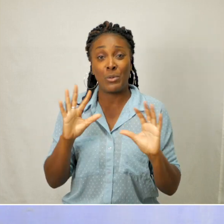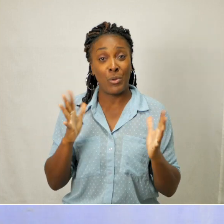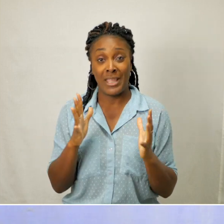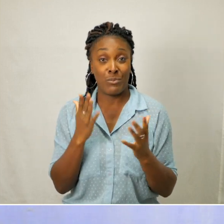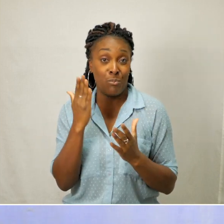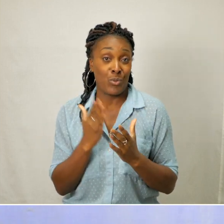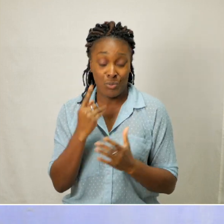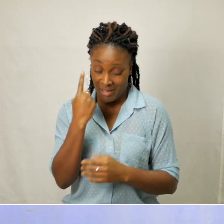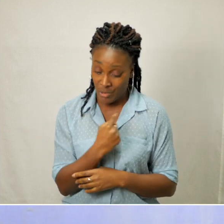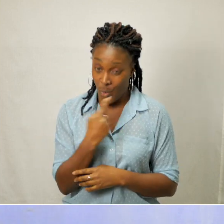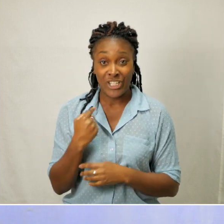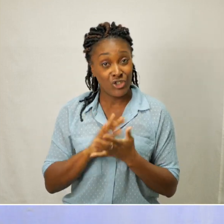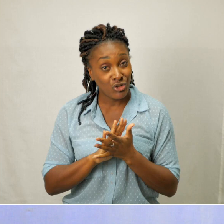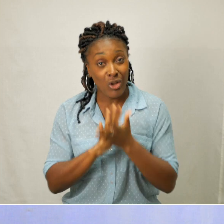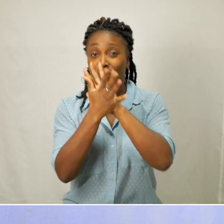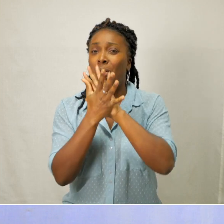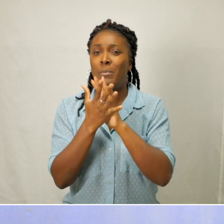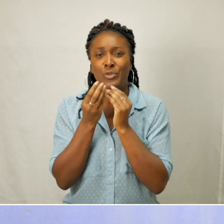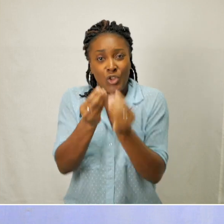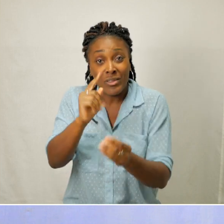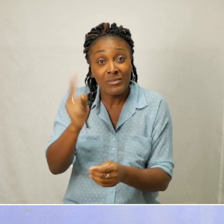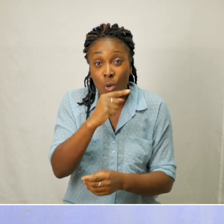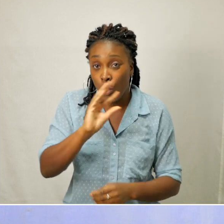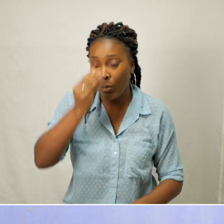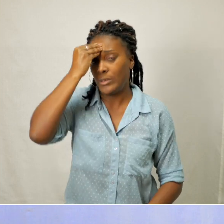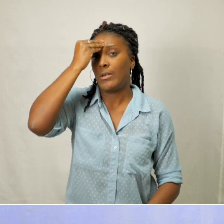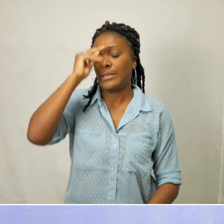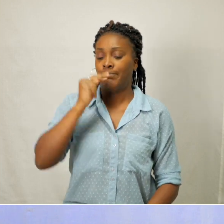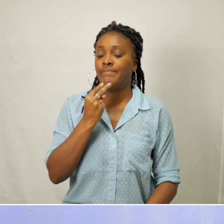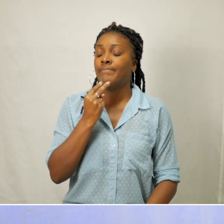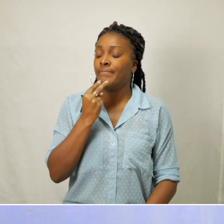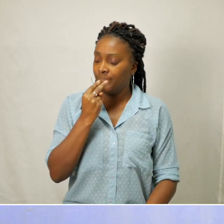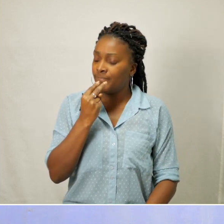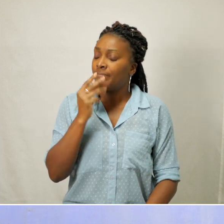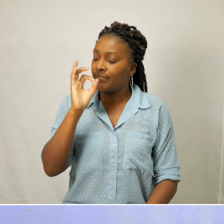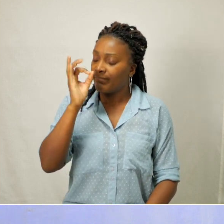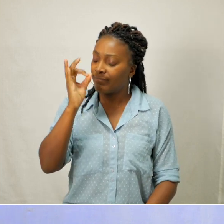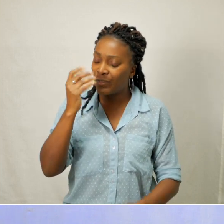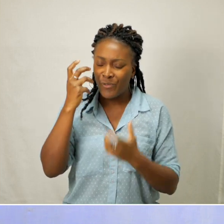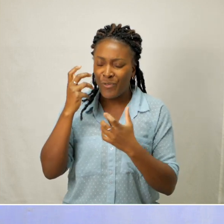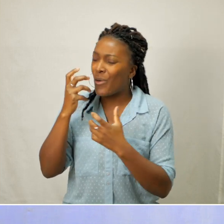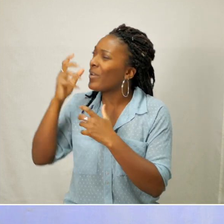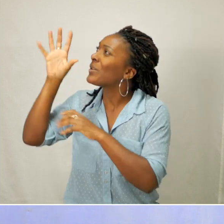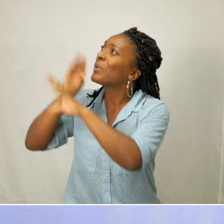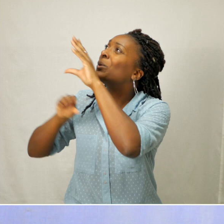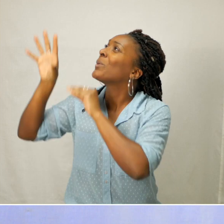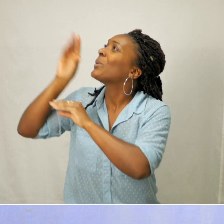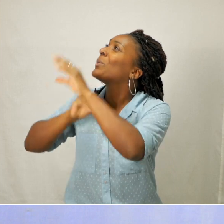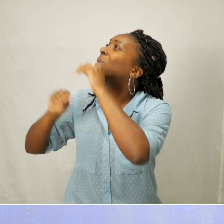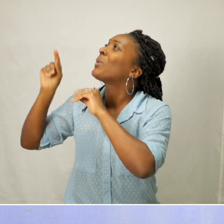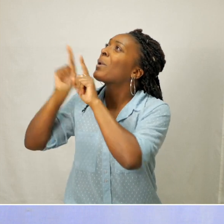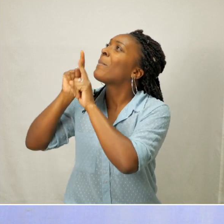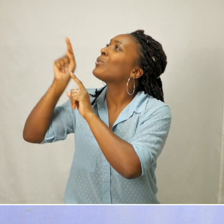dans leur vie, de transformation, à pouvoir prendre conscience de cela et d'aspirer, Seigneur, aux choses d'en haut, afin